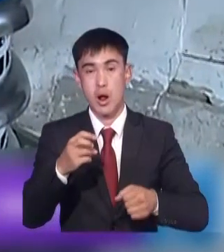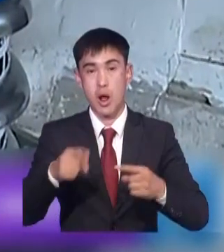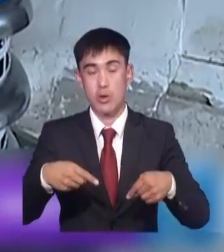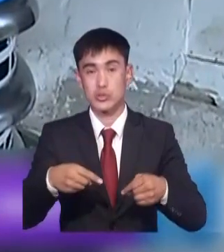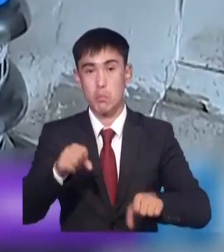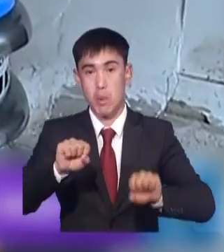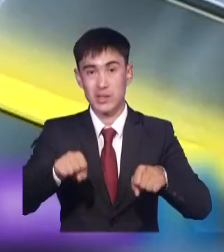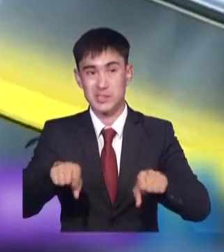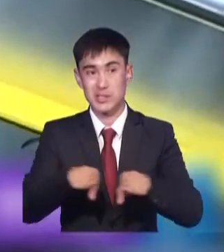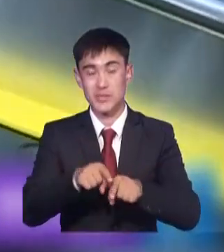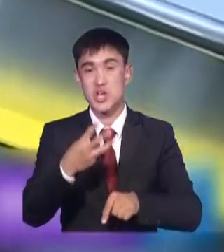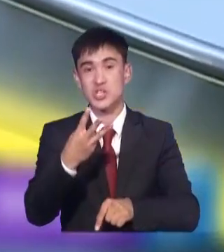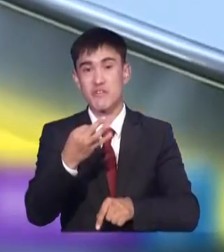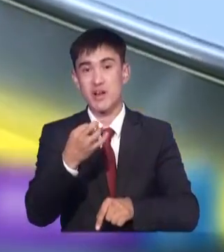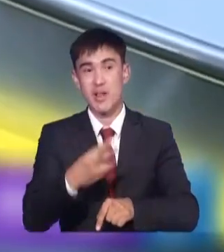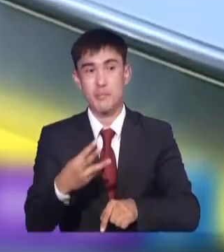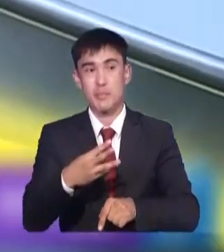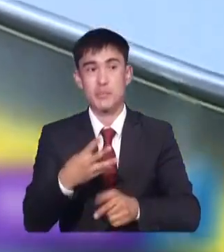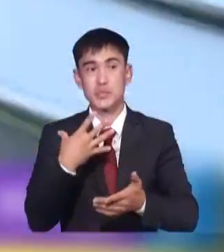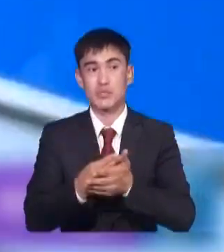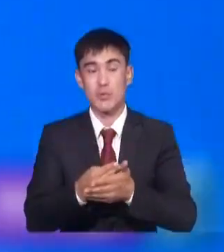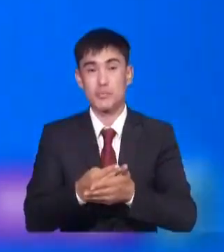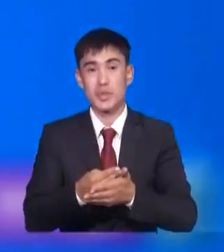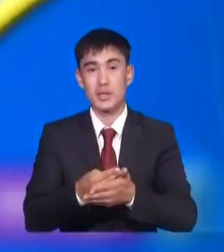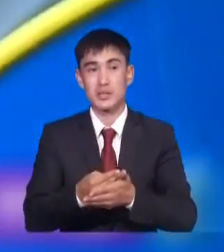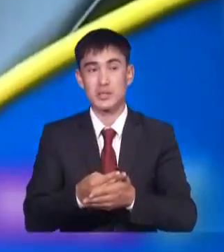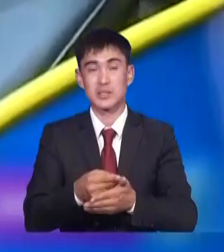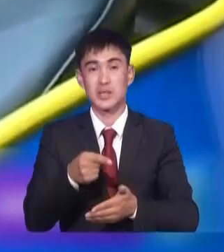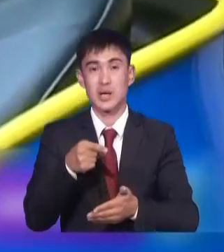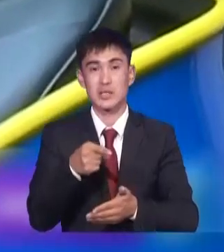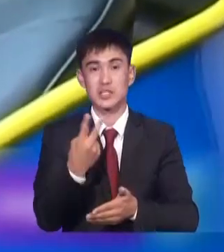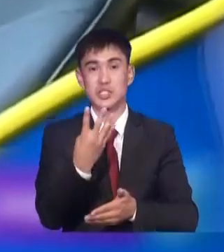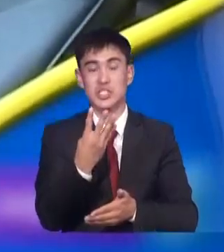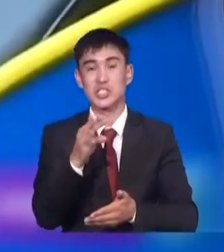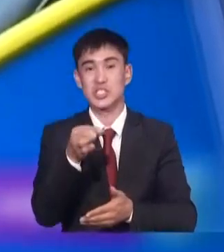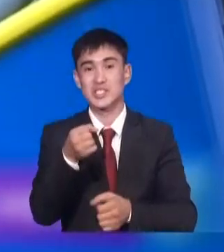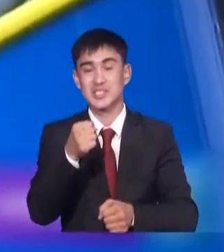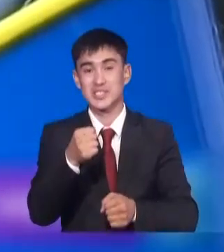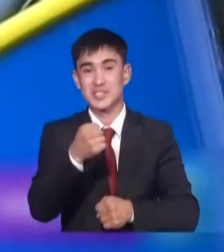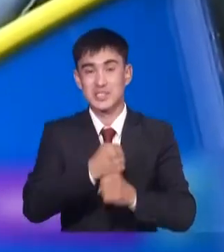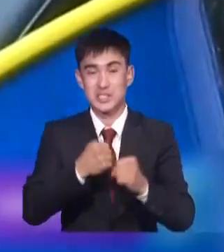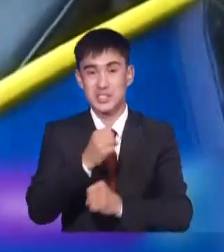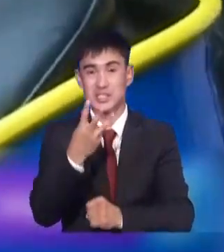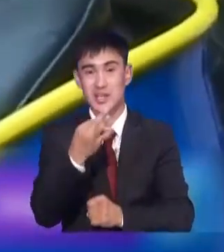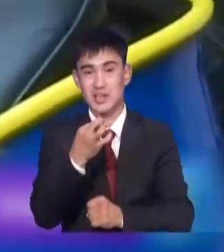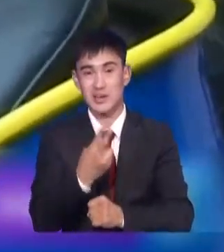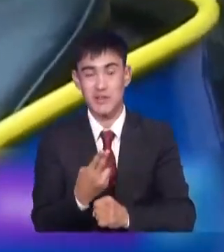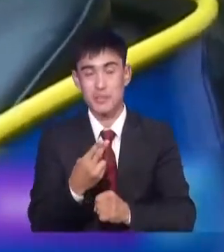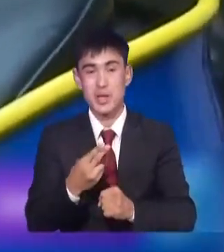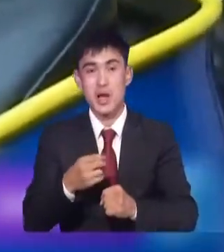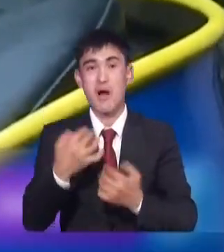«Шевроле» 2007 года пожертвовал свой передний зажим, включая полуторалитровый четырехцилиндровый двигатель и автоматическую коробку